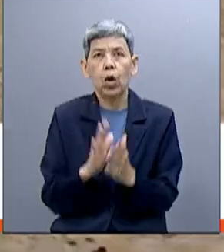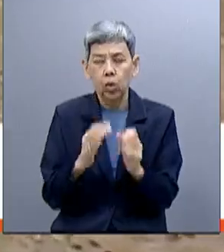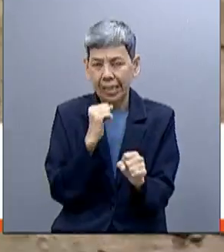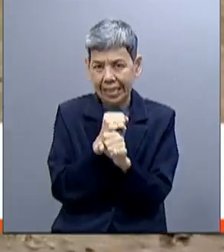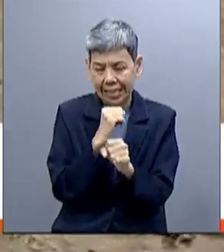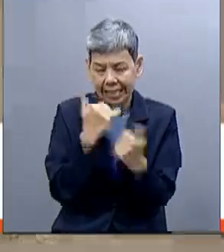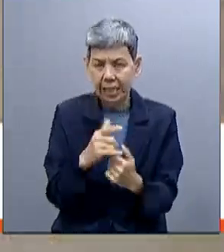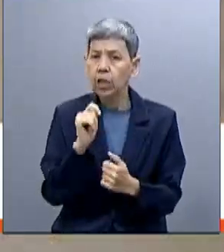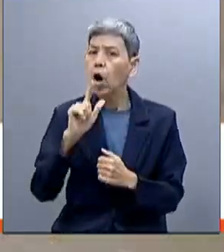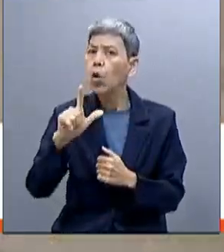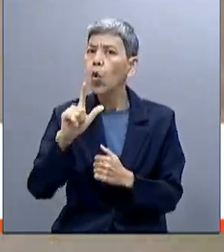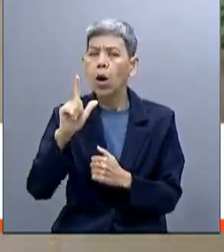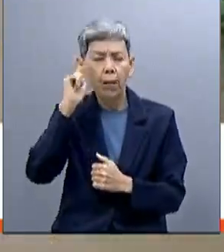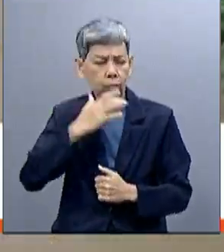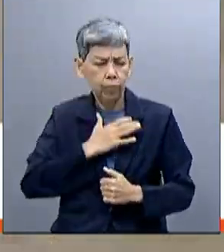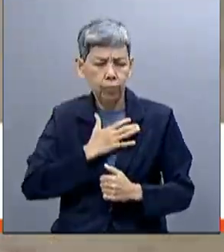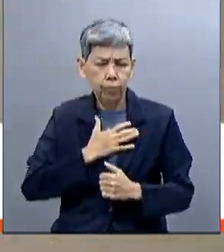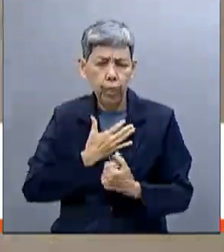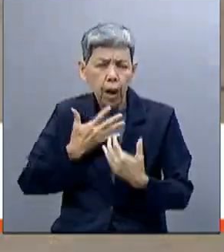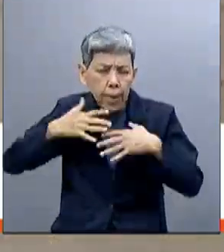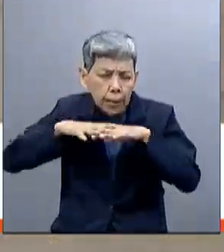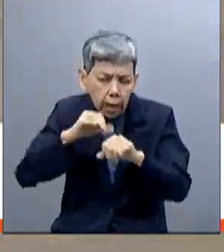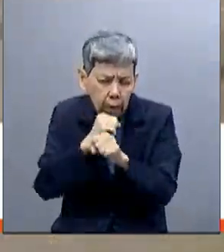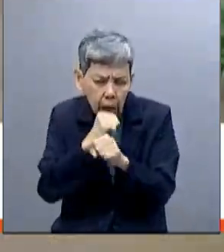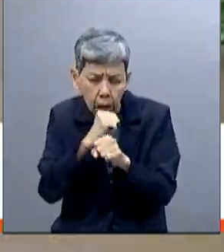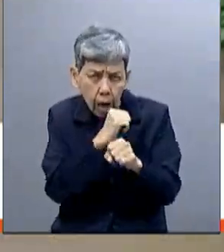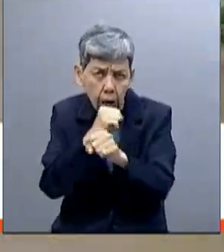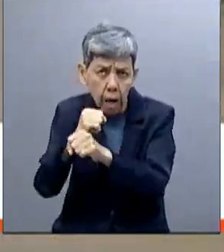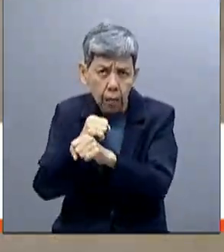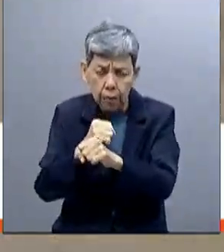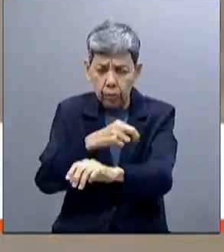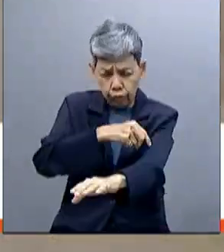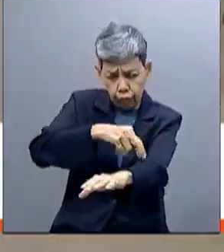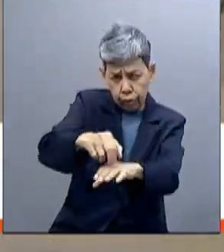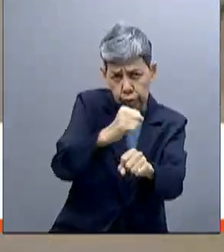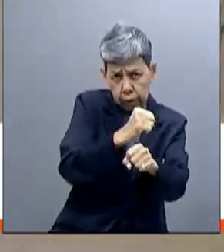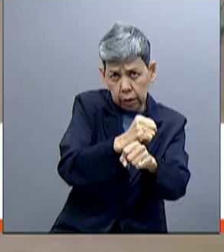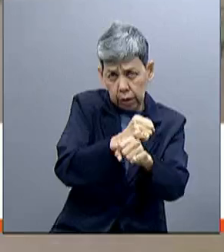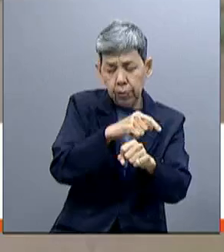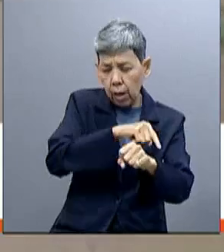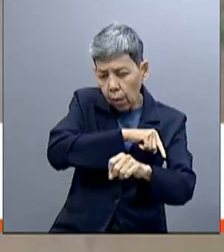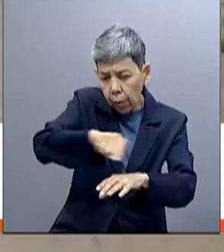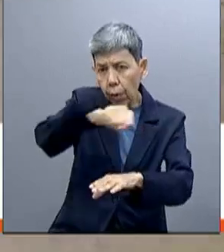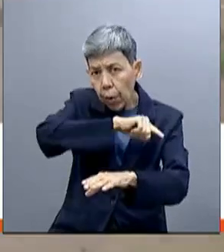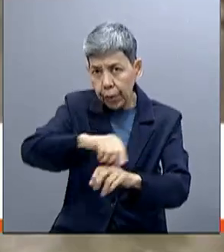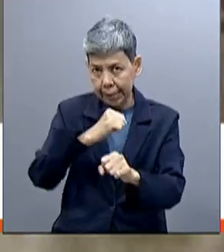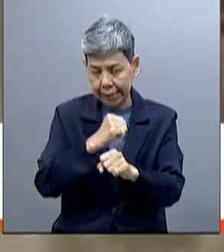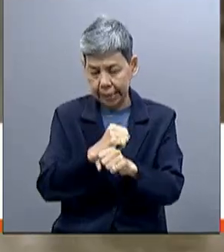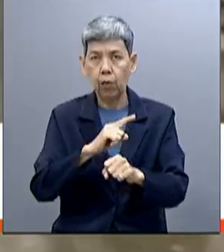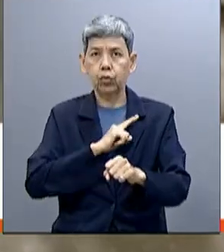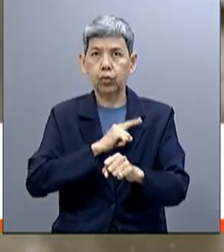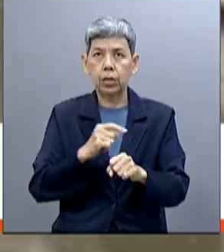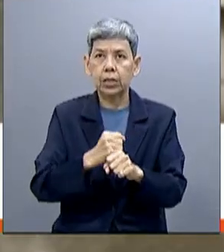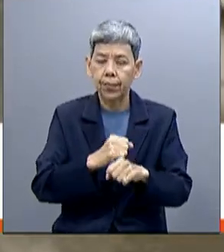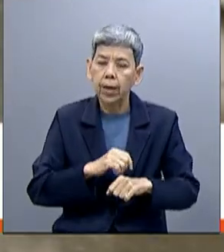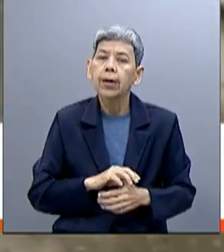งทางหลวงแม่ฮ่องสอนเร่งประสานไปยังศูนย์สร้างและบูรณะสะพานที่1พิจิตรเพื่อเข้ามาติดตั้งขยายสะพานชั่วค